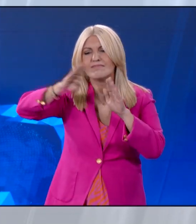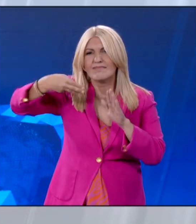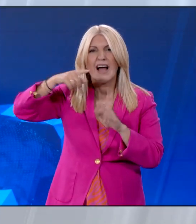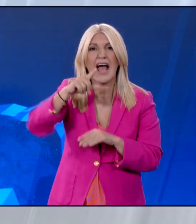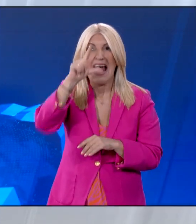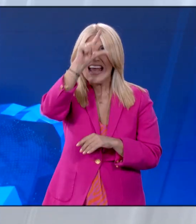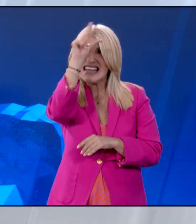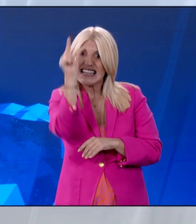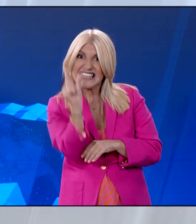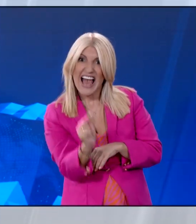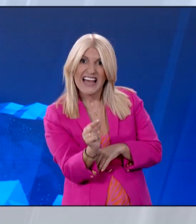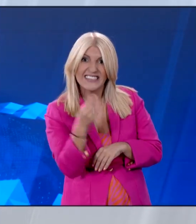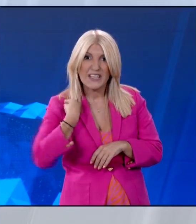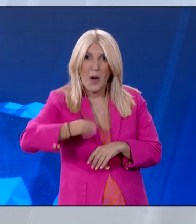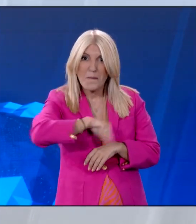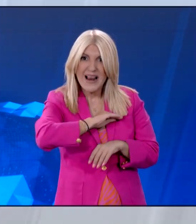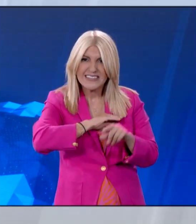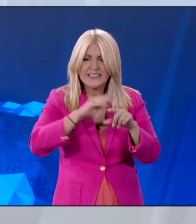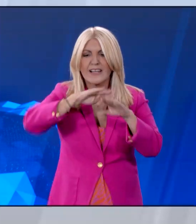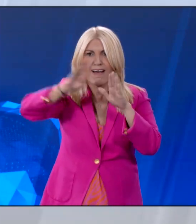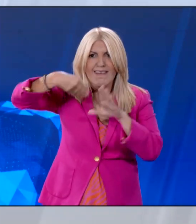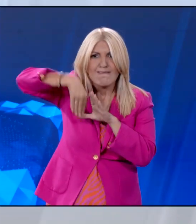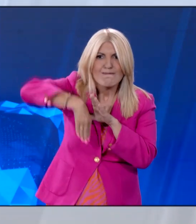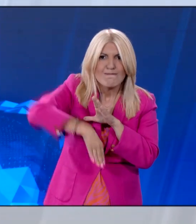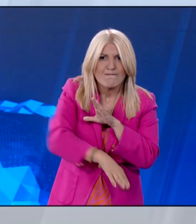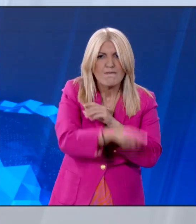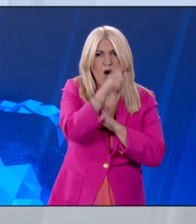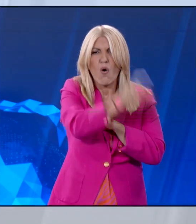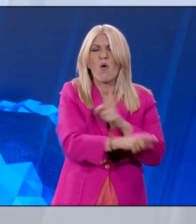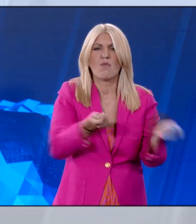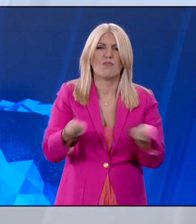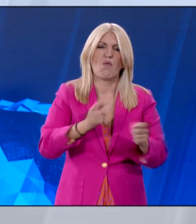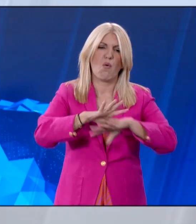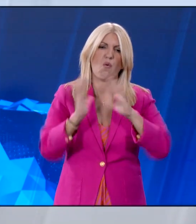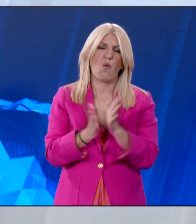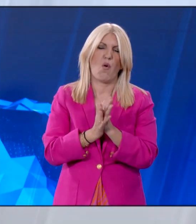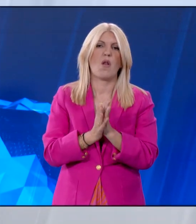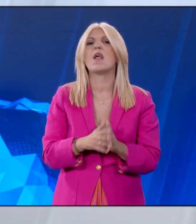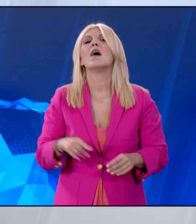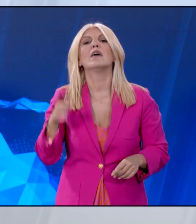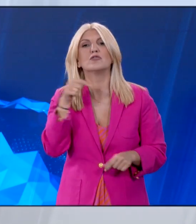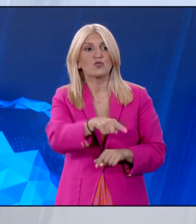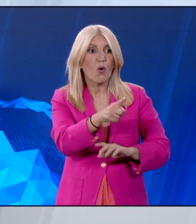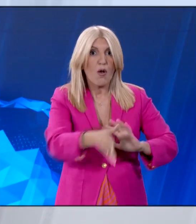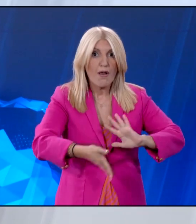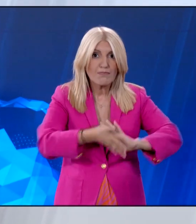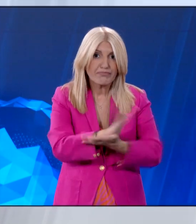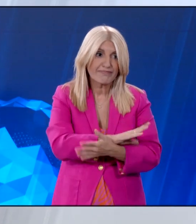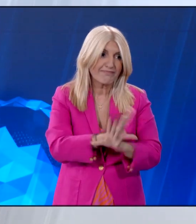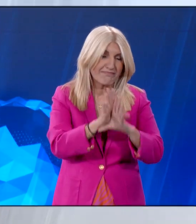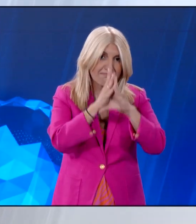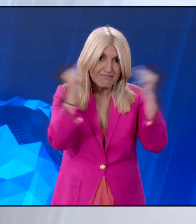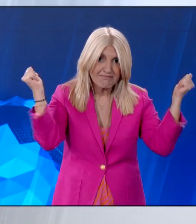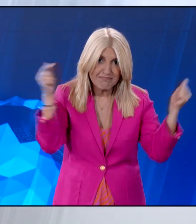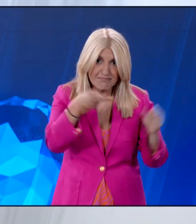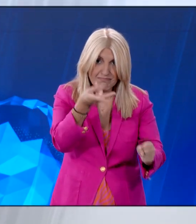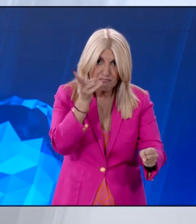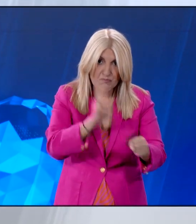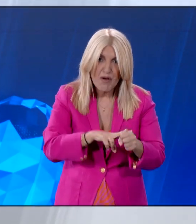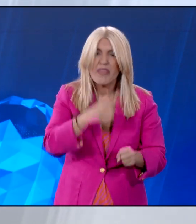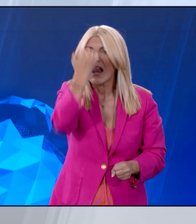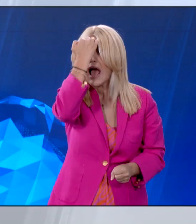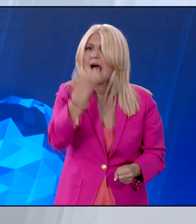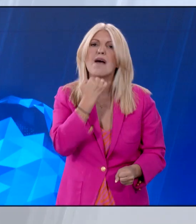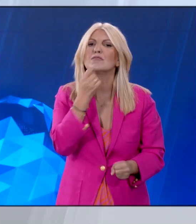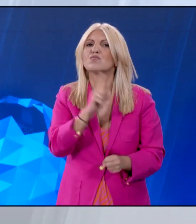από τη γη. Μετά την εξόντωση του πολιτικού και του στρατιωτικού της διοικητή, η Χαμάς βρίσκεται ακέφαλη, με τα σενάρια να